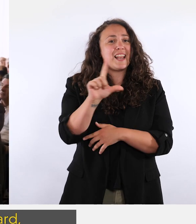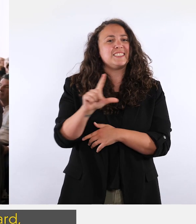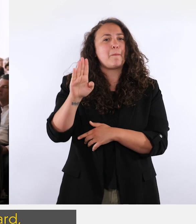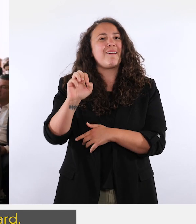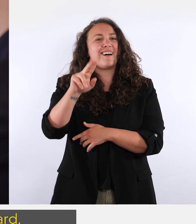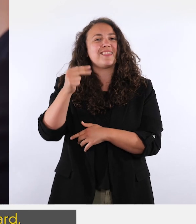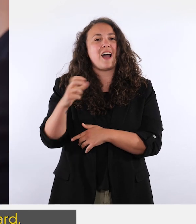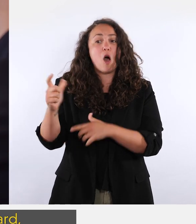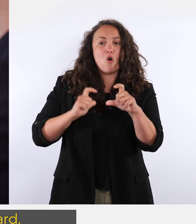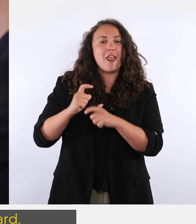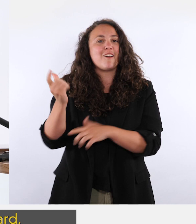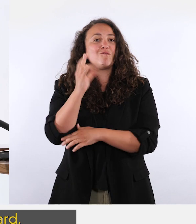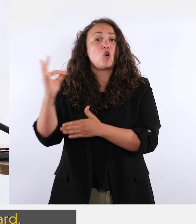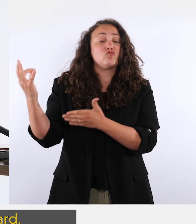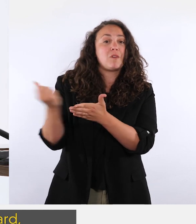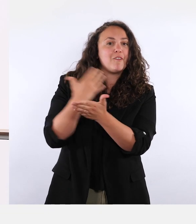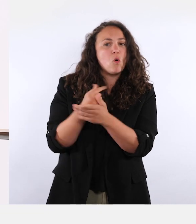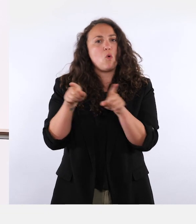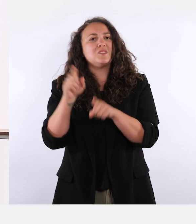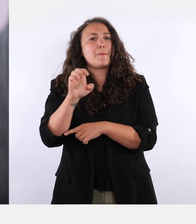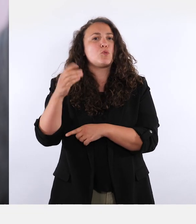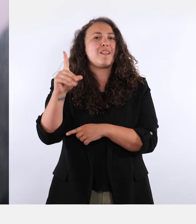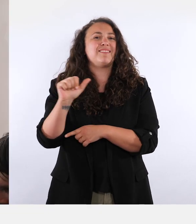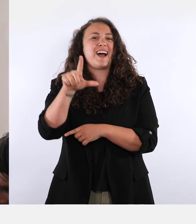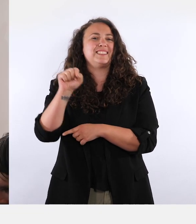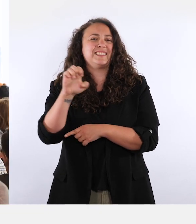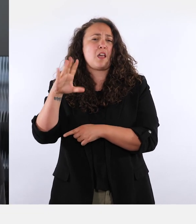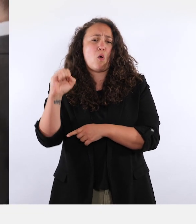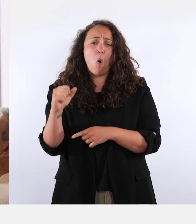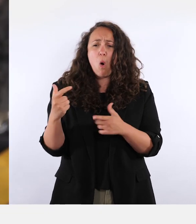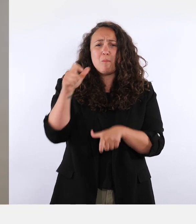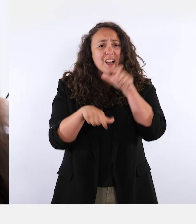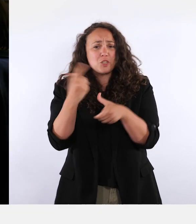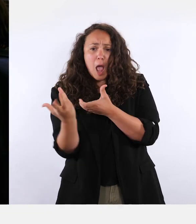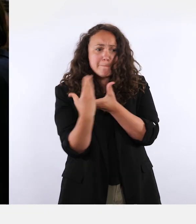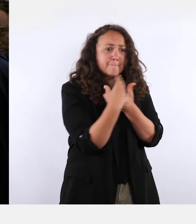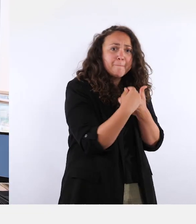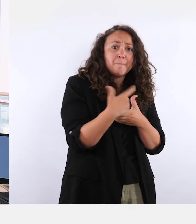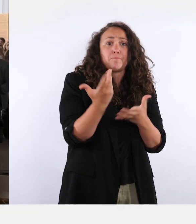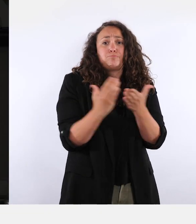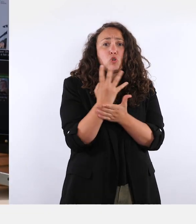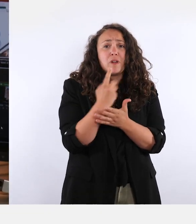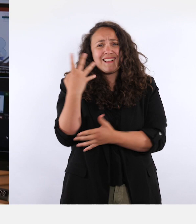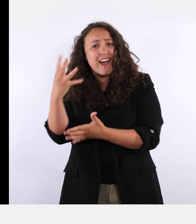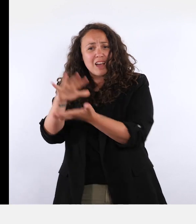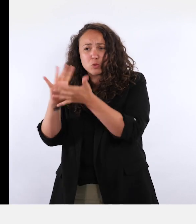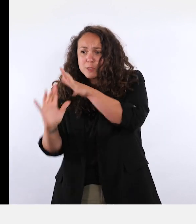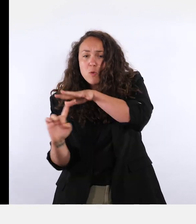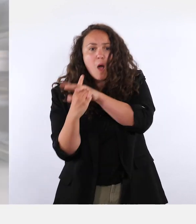notre consoeur de France Info, et Emmanuel Dalseco. Plusieurs dizaines de personnes ont travaillé sur le projet. 4 associations à l'origine de cette journée de